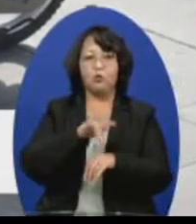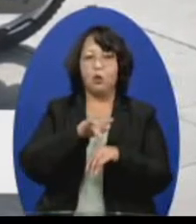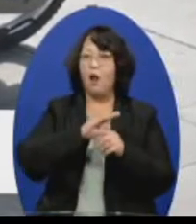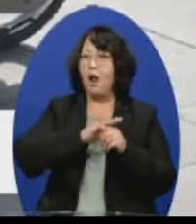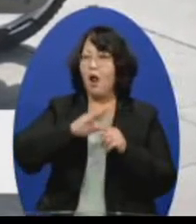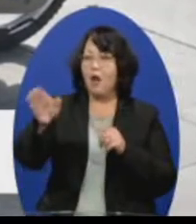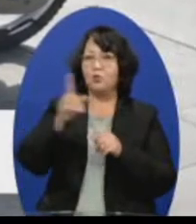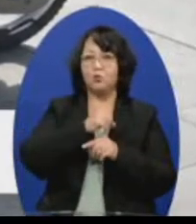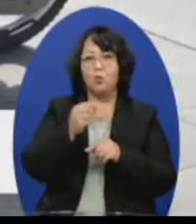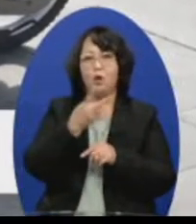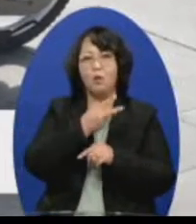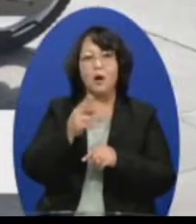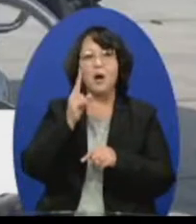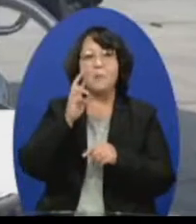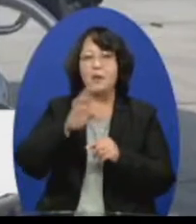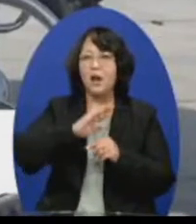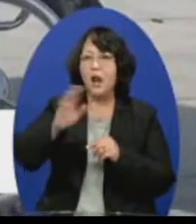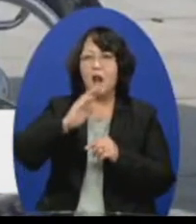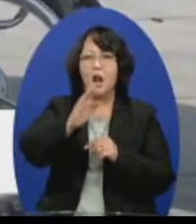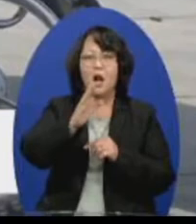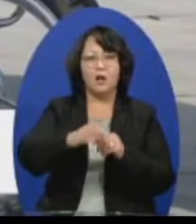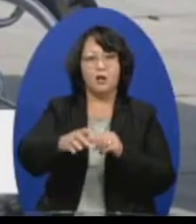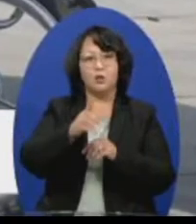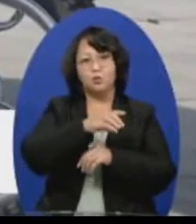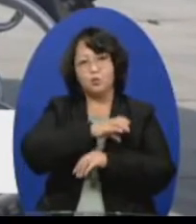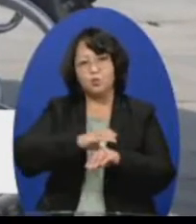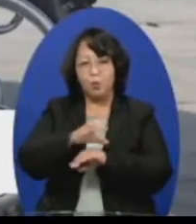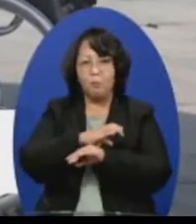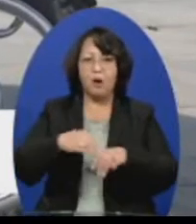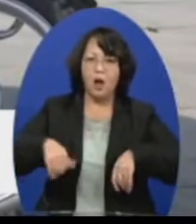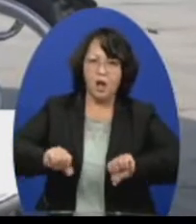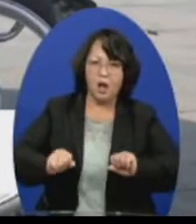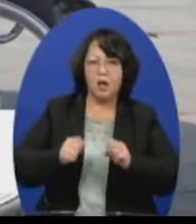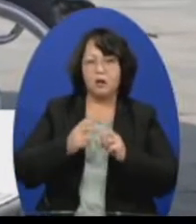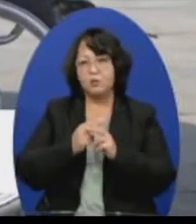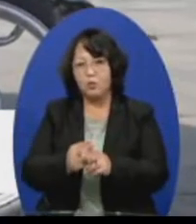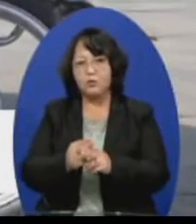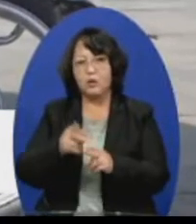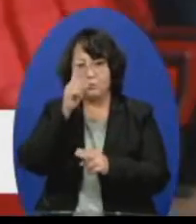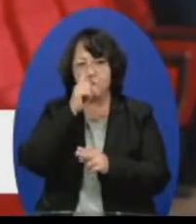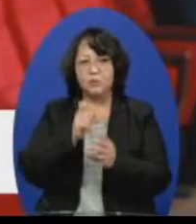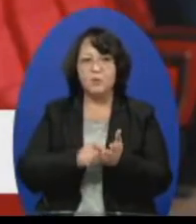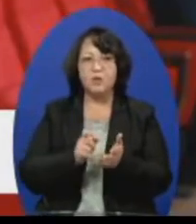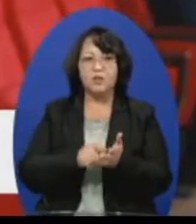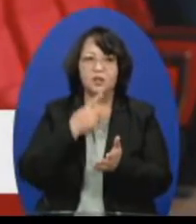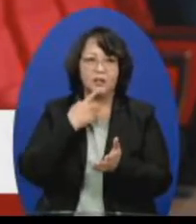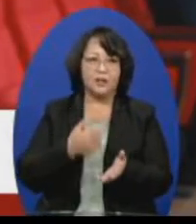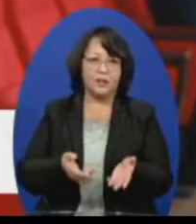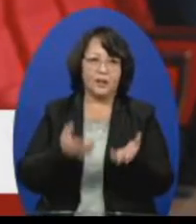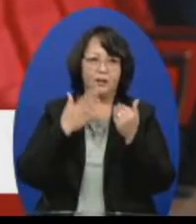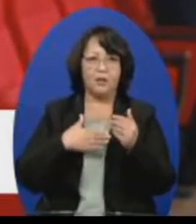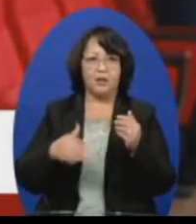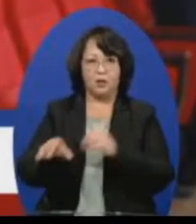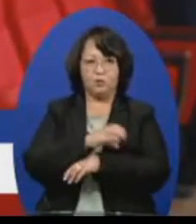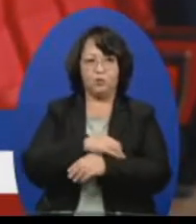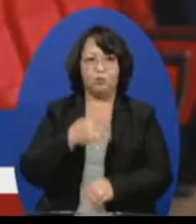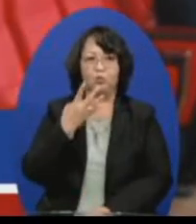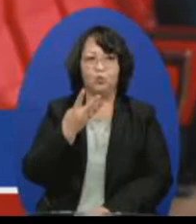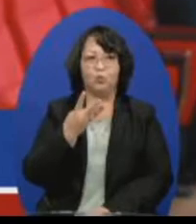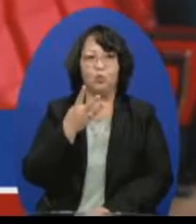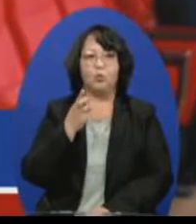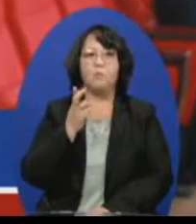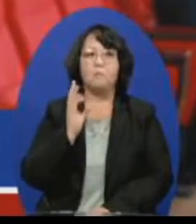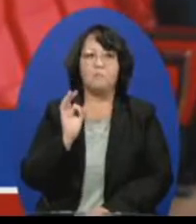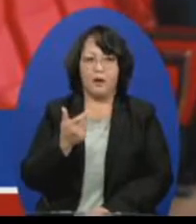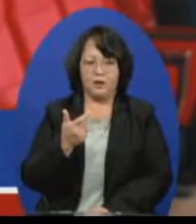төвөөс 100-аас 200 км-ийн зайтай сумдуудад хамгийн их хэрэгцээтэй гэдгийг эмч нар хэлж байна. Манай сум нийтдээ 4